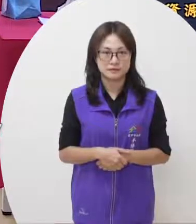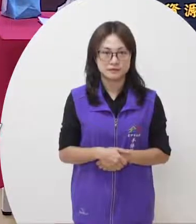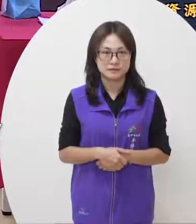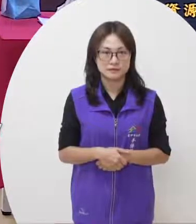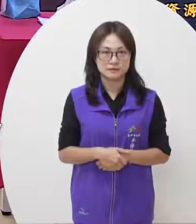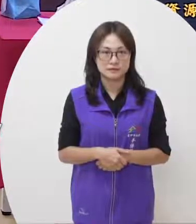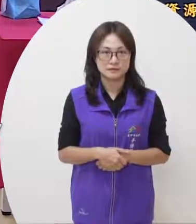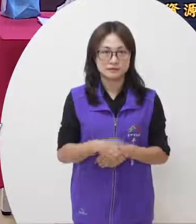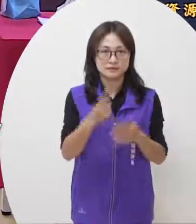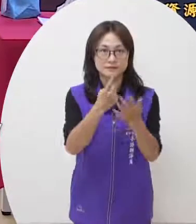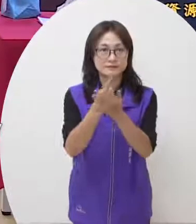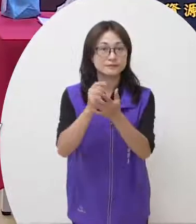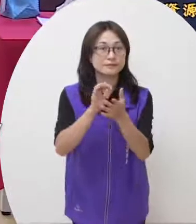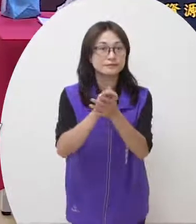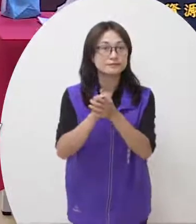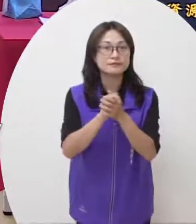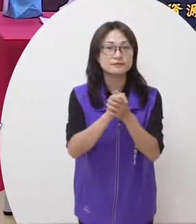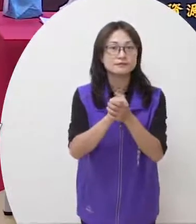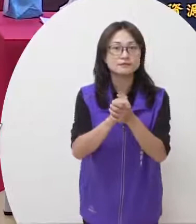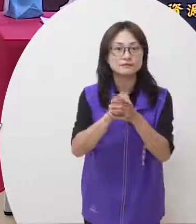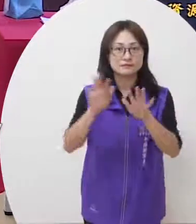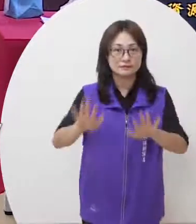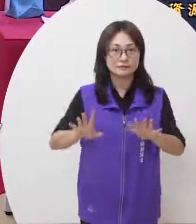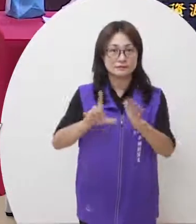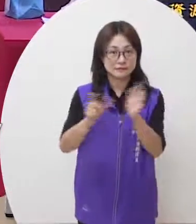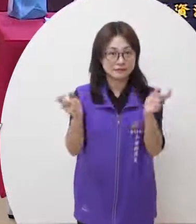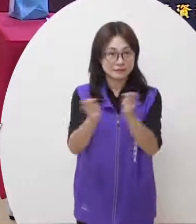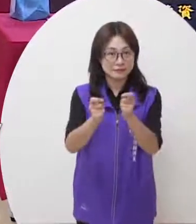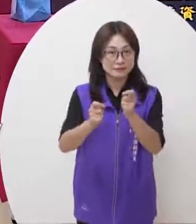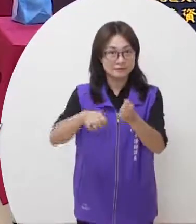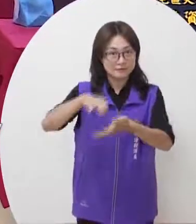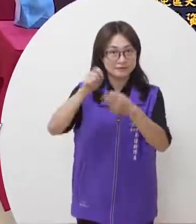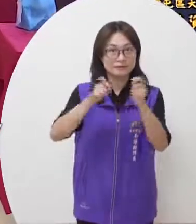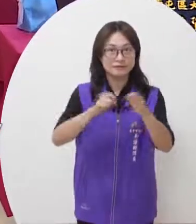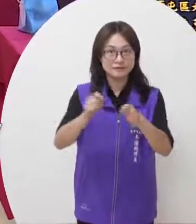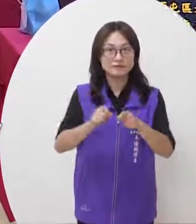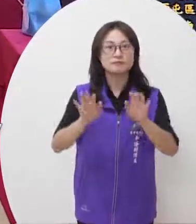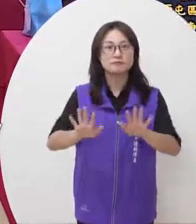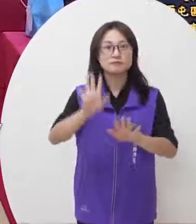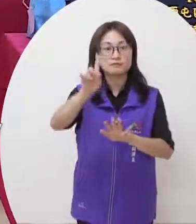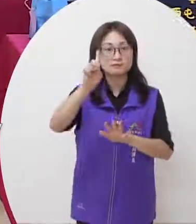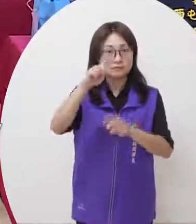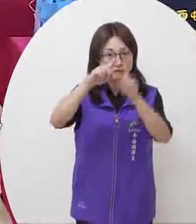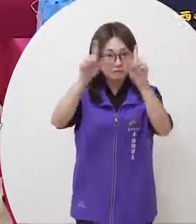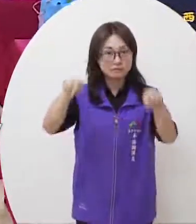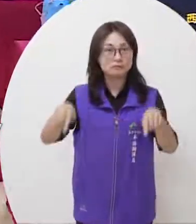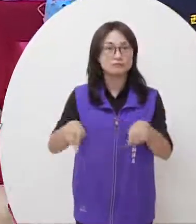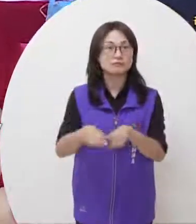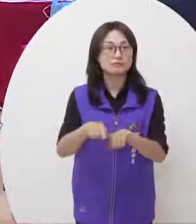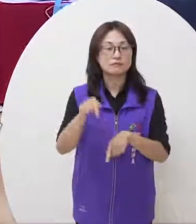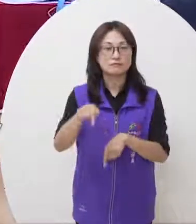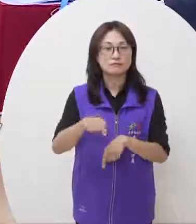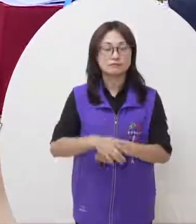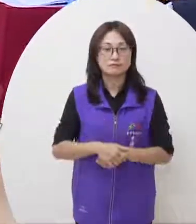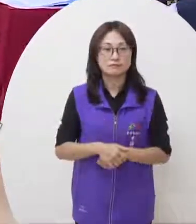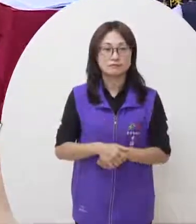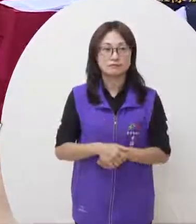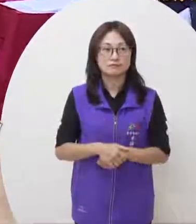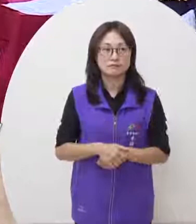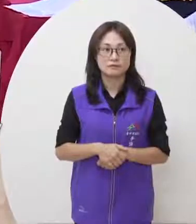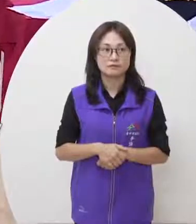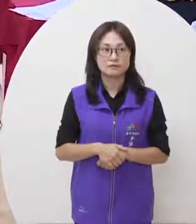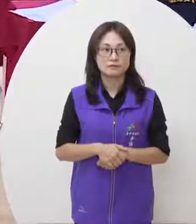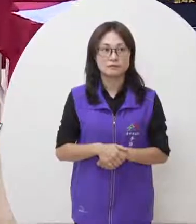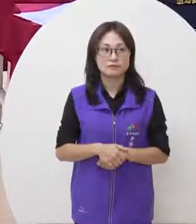各位好朋友哈，临时动议。那现在有一份是这个有一份